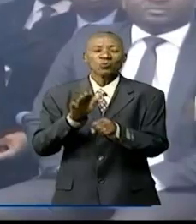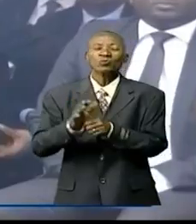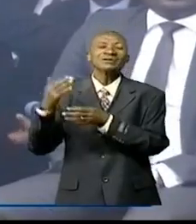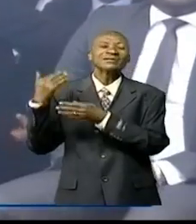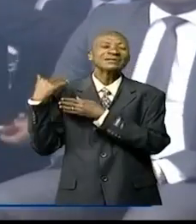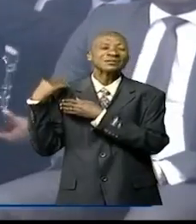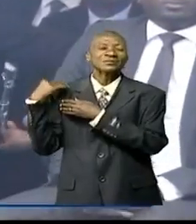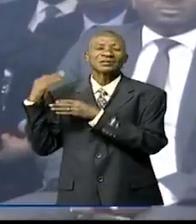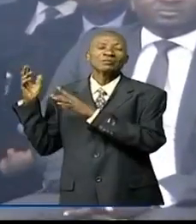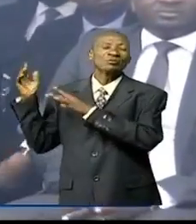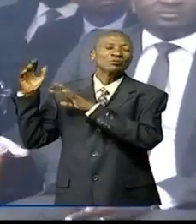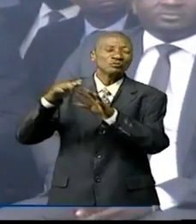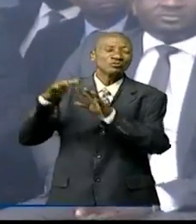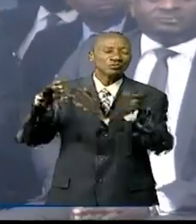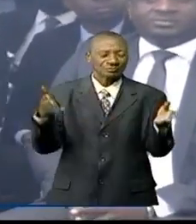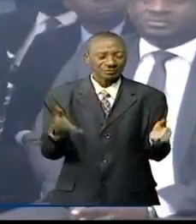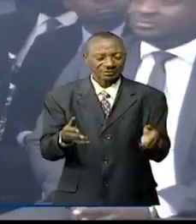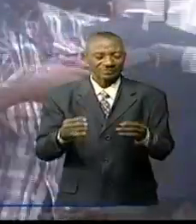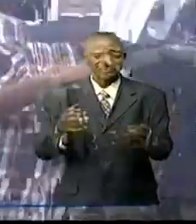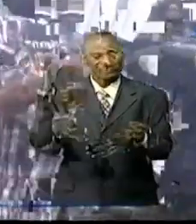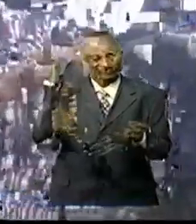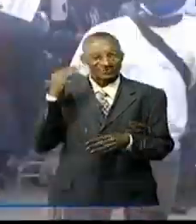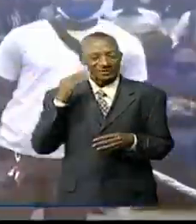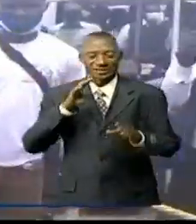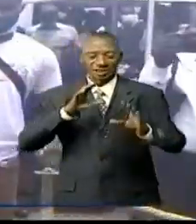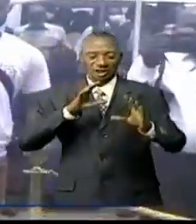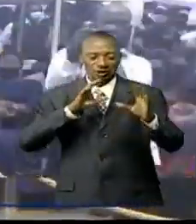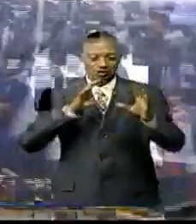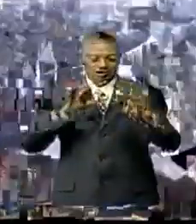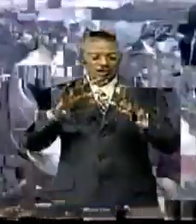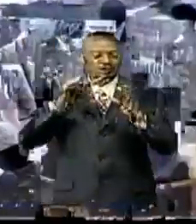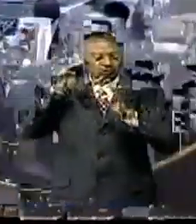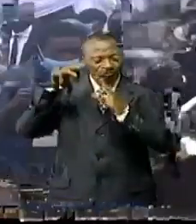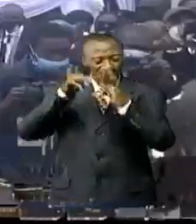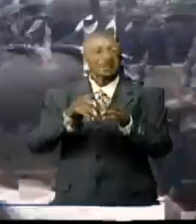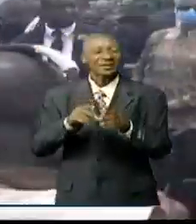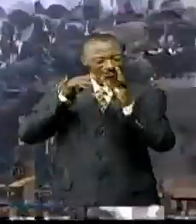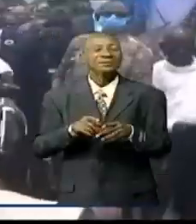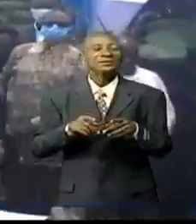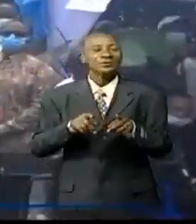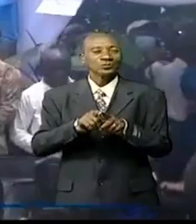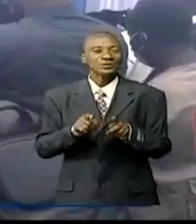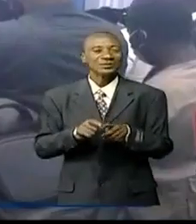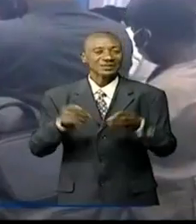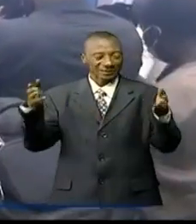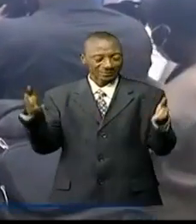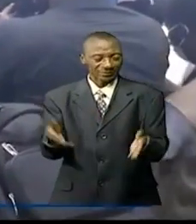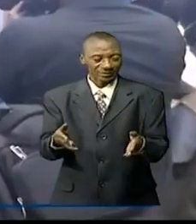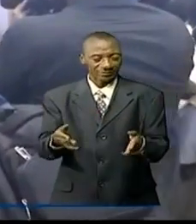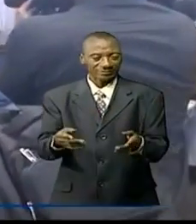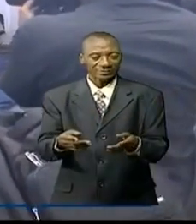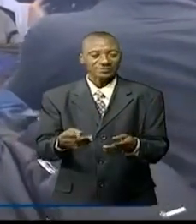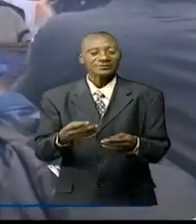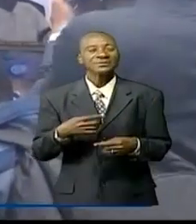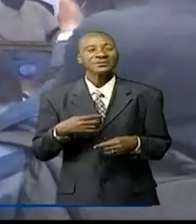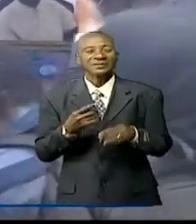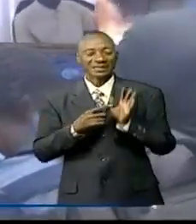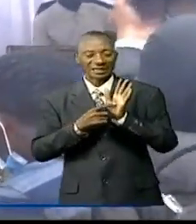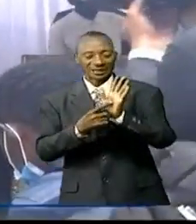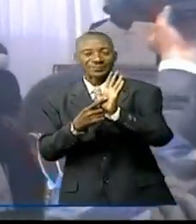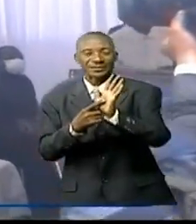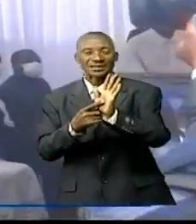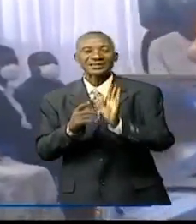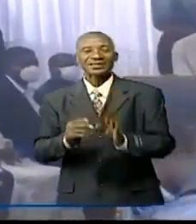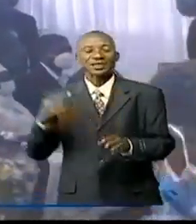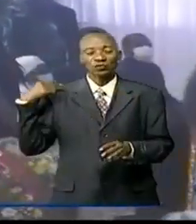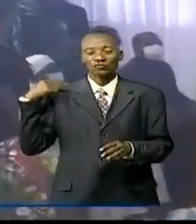Les porte-parole du gouvernement et ministre de la Communication et Médias, Patrick Muyaka Teboué, a représenté le gouvernement Samalou Kondé aux